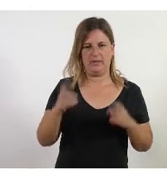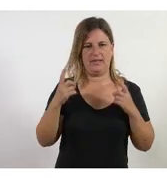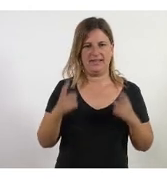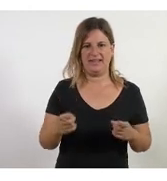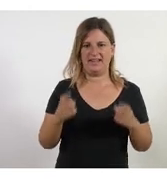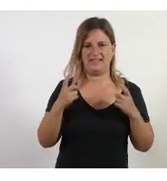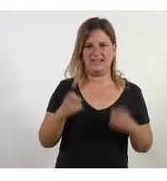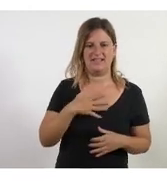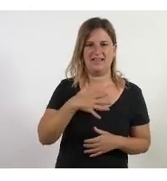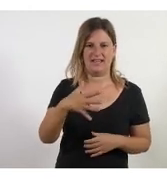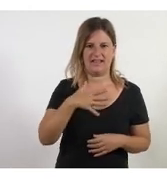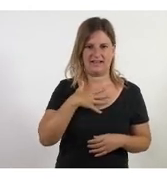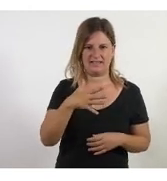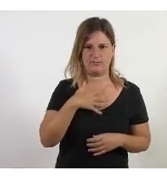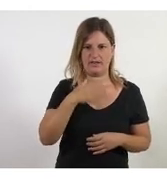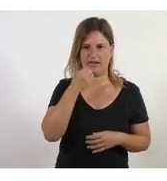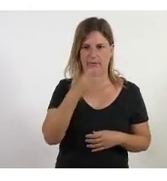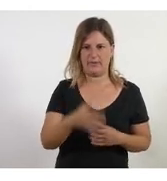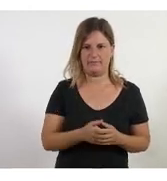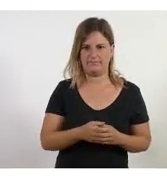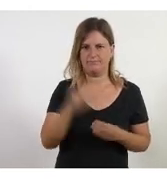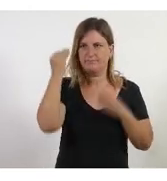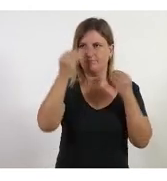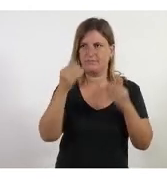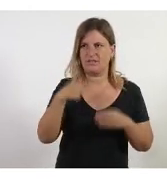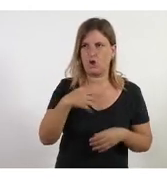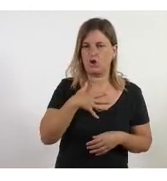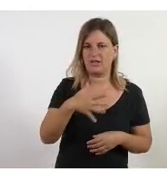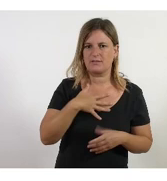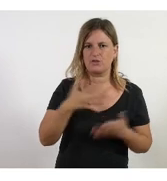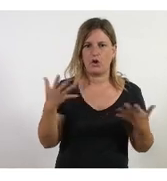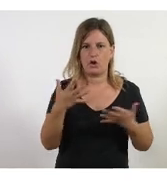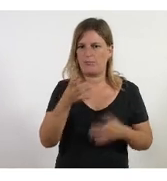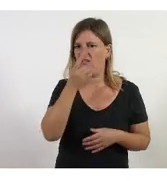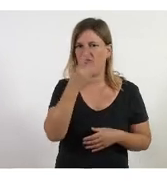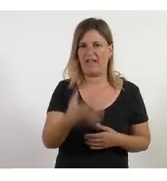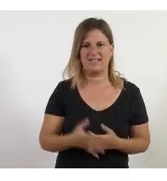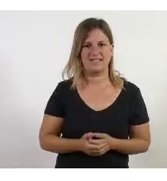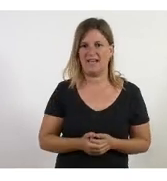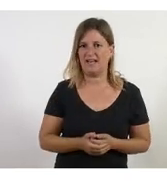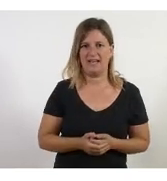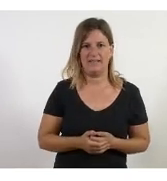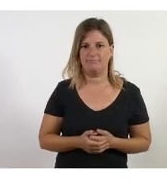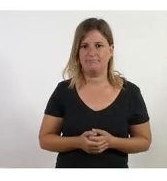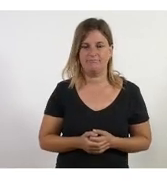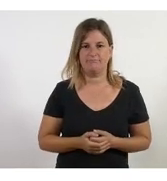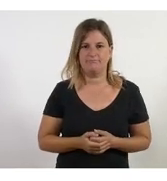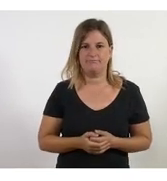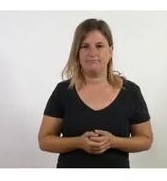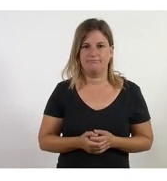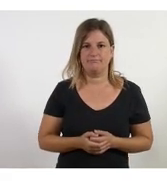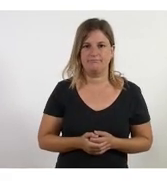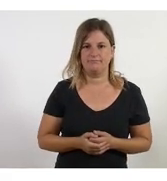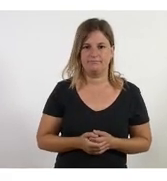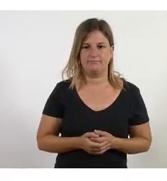Necessitem respirar. Com respiro? Molt fàcil. Molt fàcil, no cal que, no, fer gaires